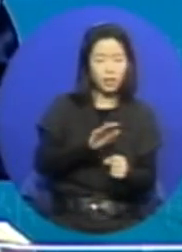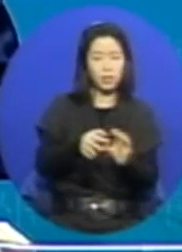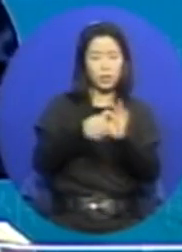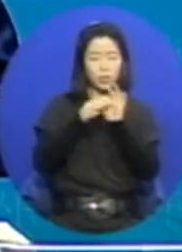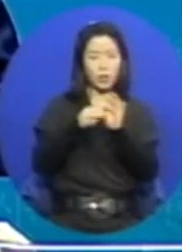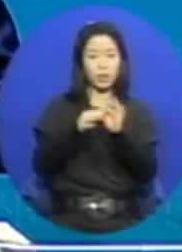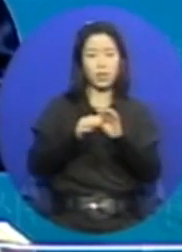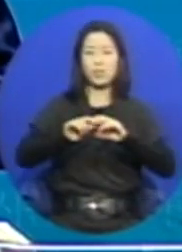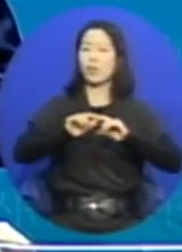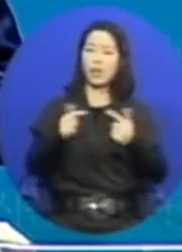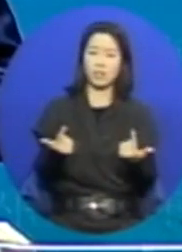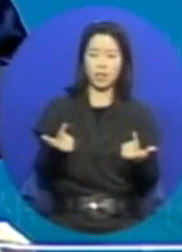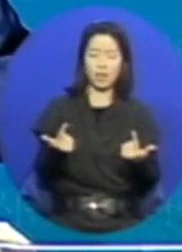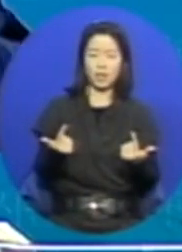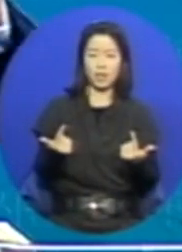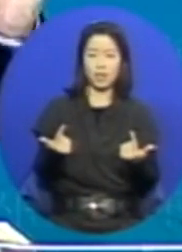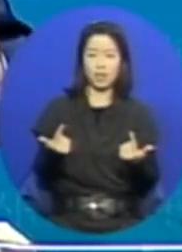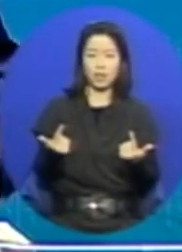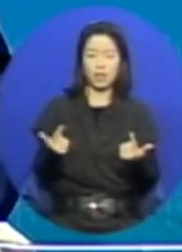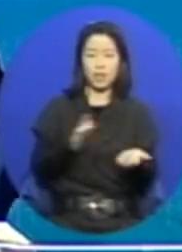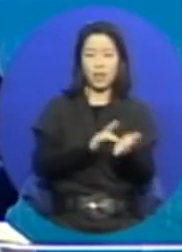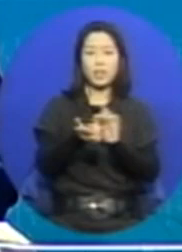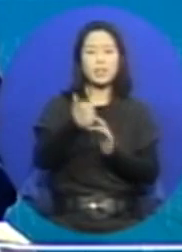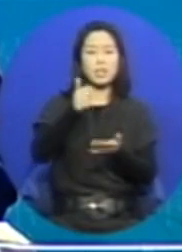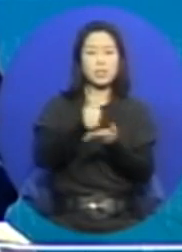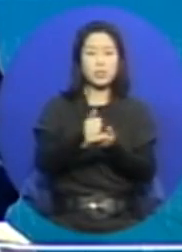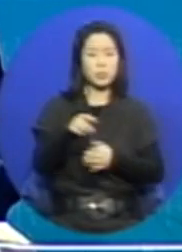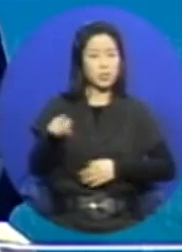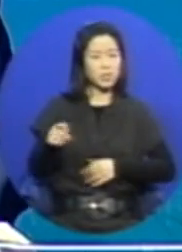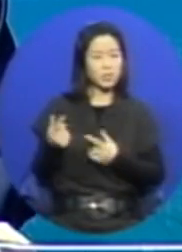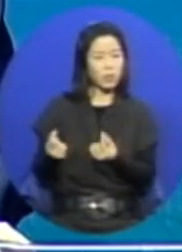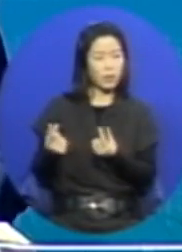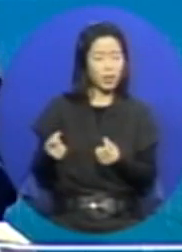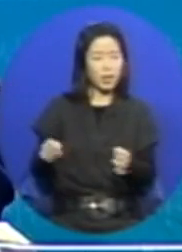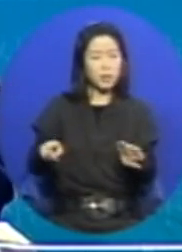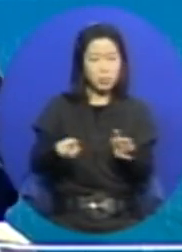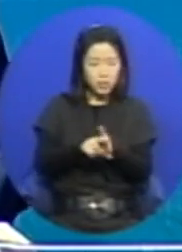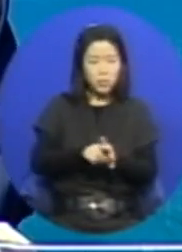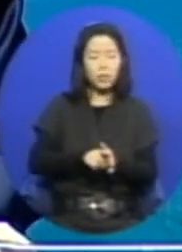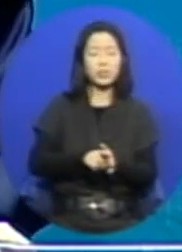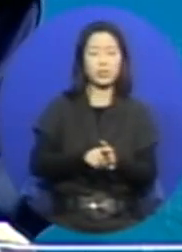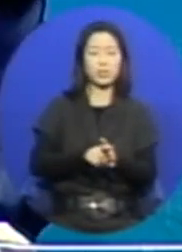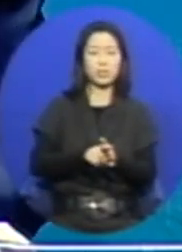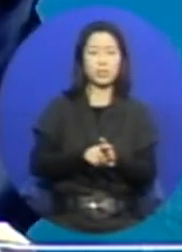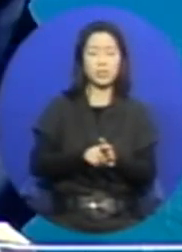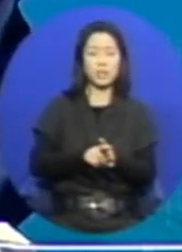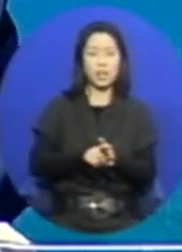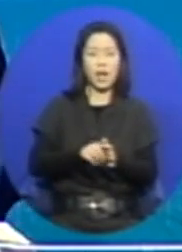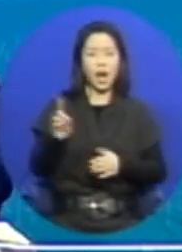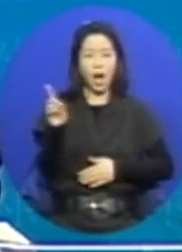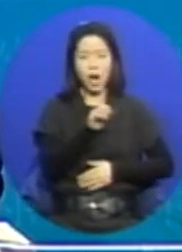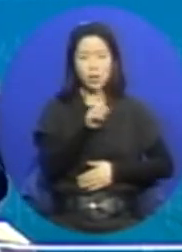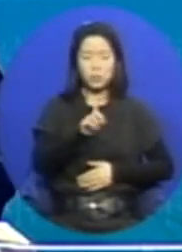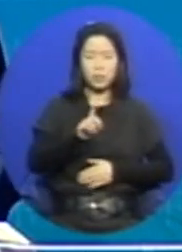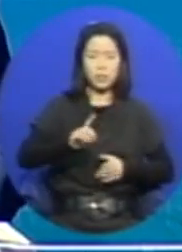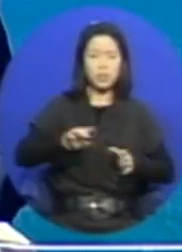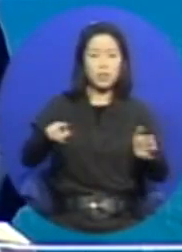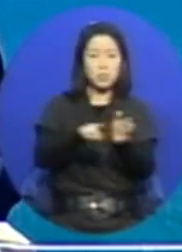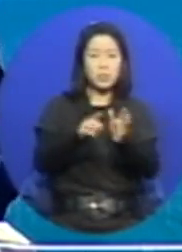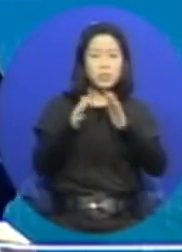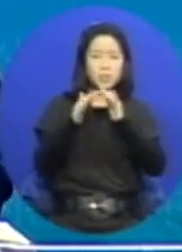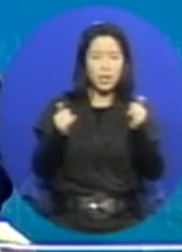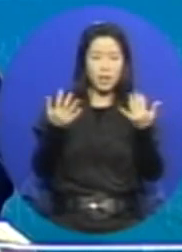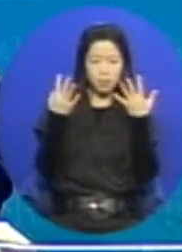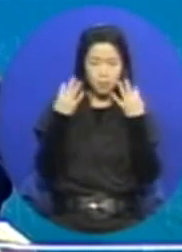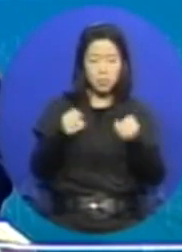아니에요. 예수님을 이렇게 믿어서는 세상이 아무리 예수 믿는 사람이 많아도